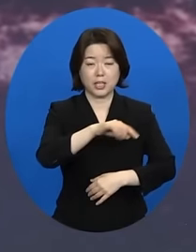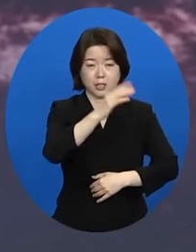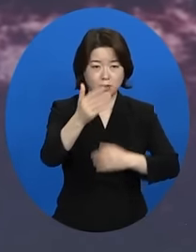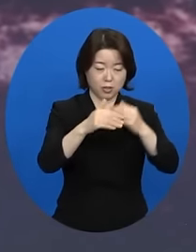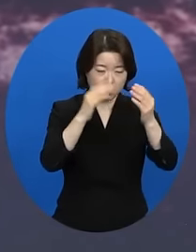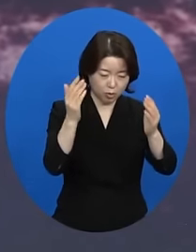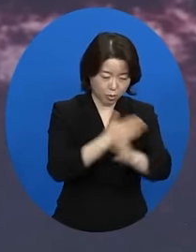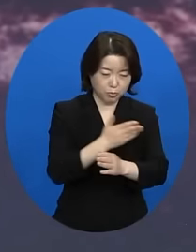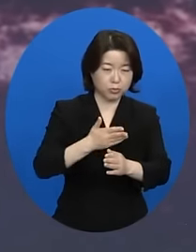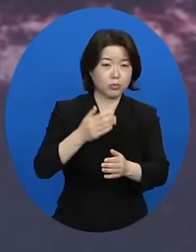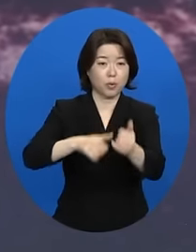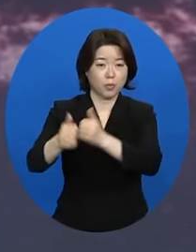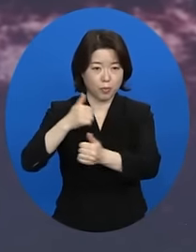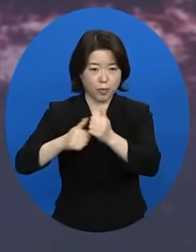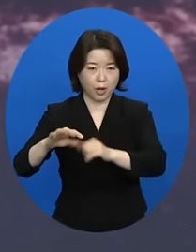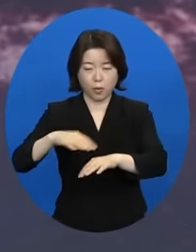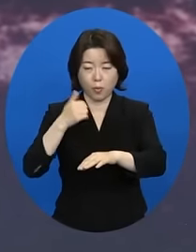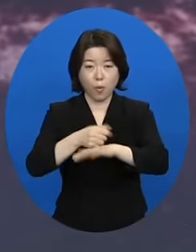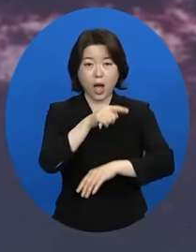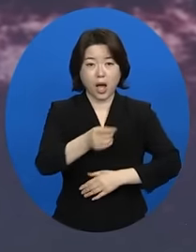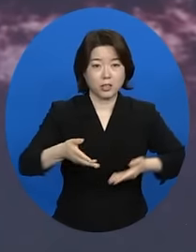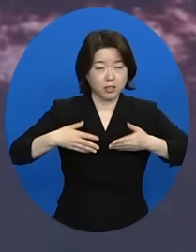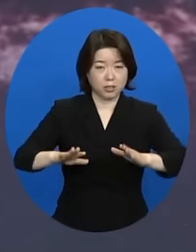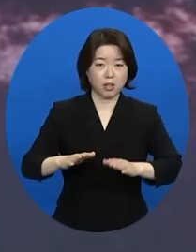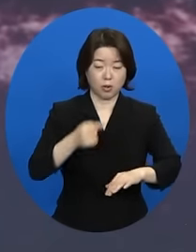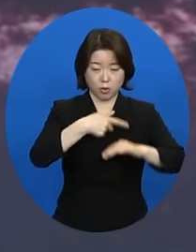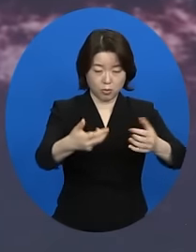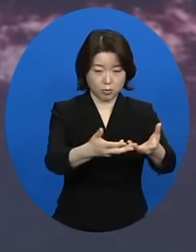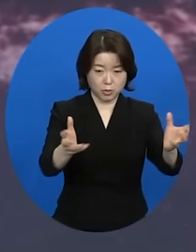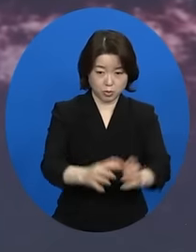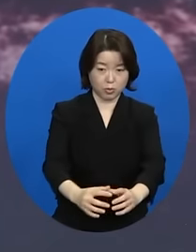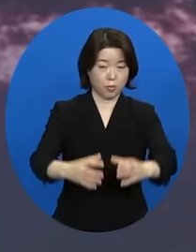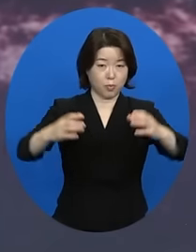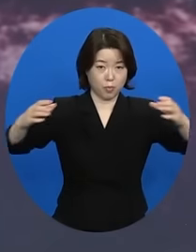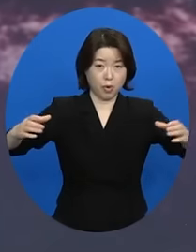나올 거야. 왕들이 나오고 민족이 돼가지고